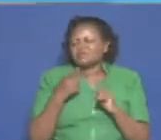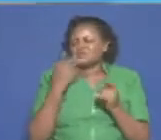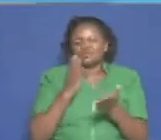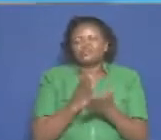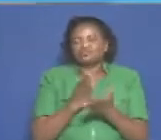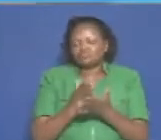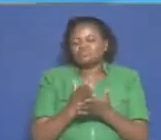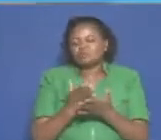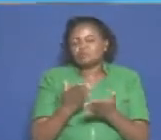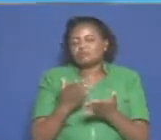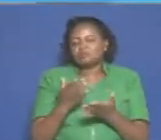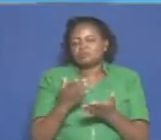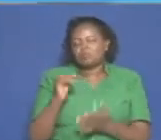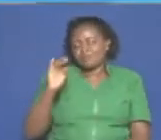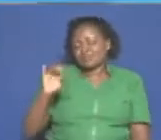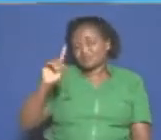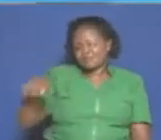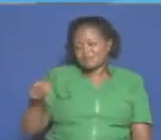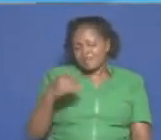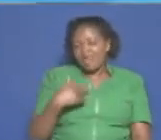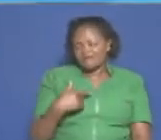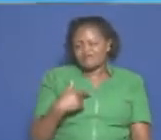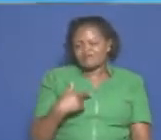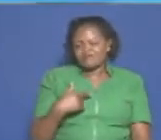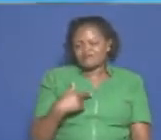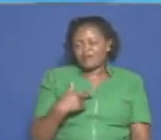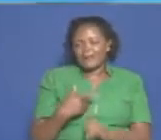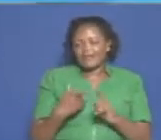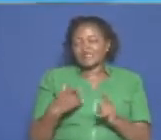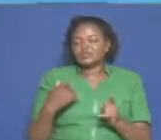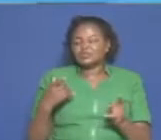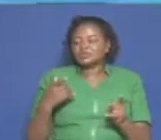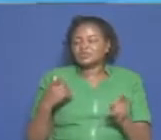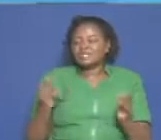nasema kwamba wamekosea pia tume ya uchaguzi na mipaka, lakini kwa ujumla